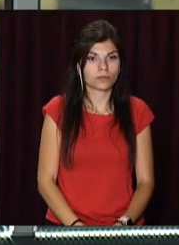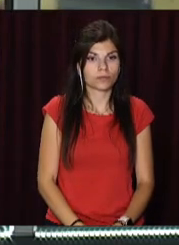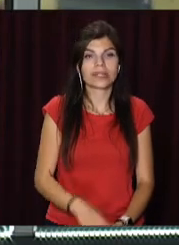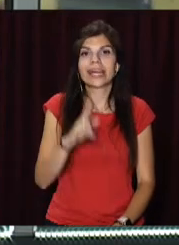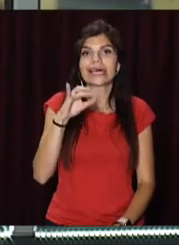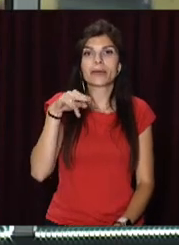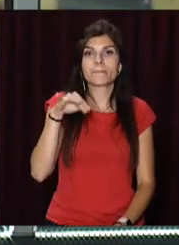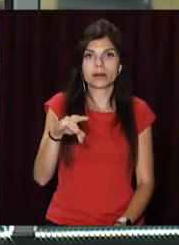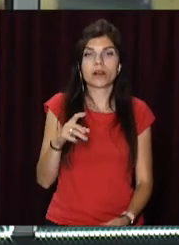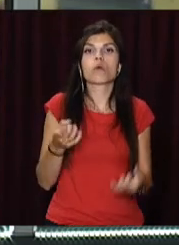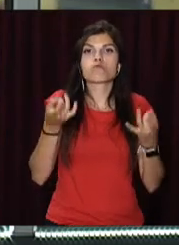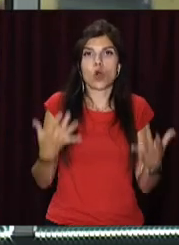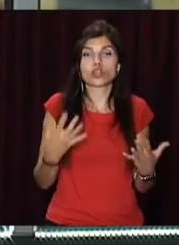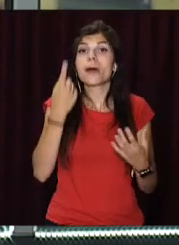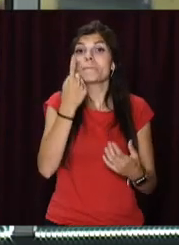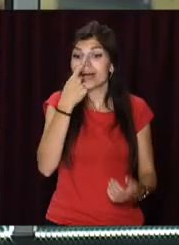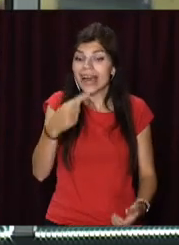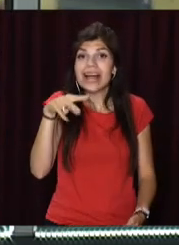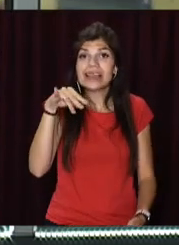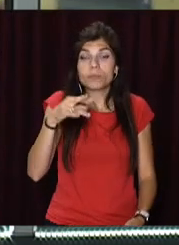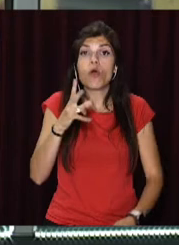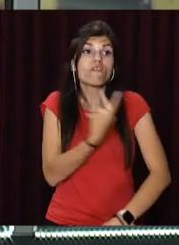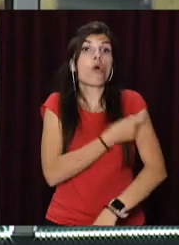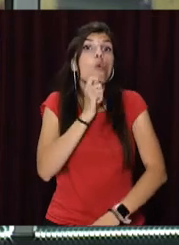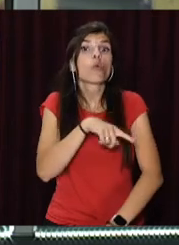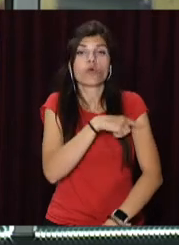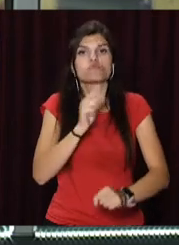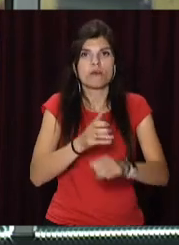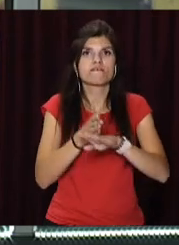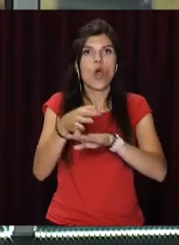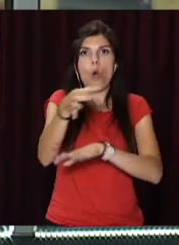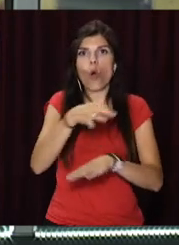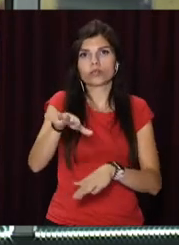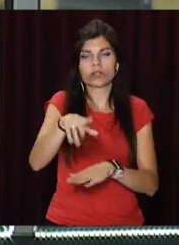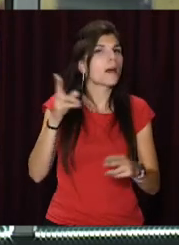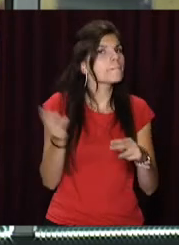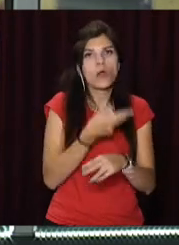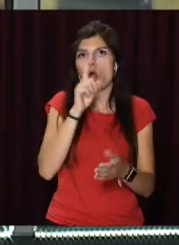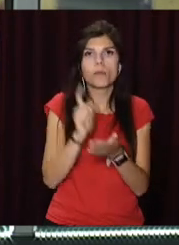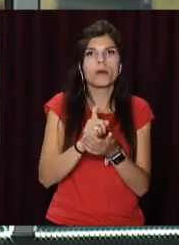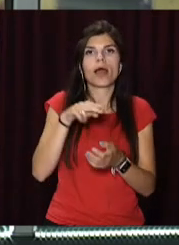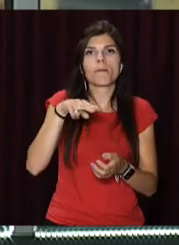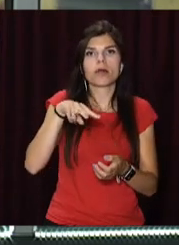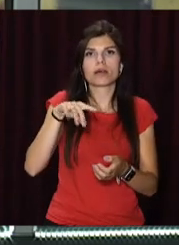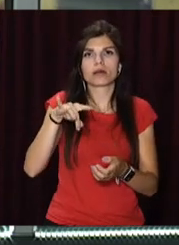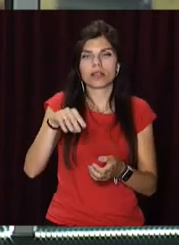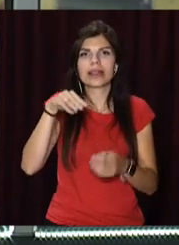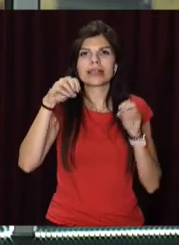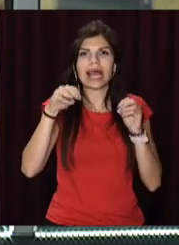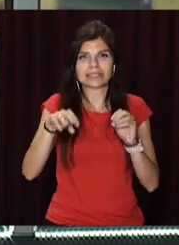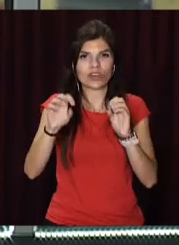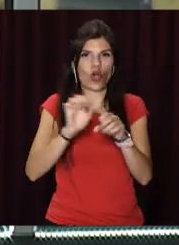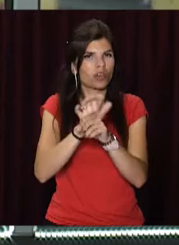Кіпр спрощує в'їзд. З 1 липня вакциновані українці зможуть в'їхати на острів без обов'язкового ПЛР-тесту на коронавірус і